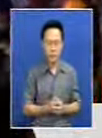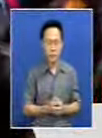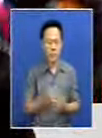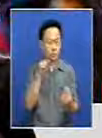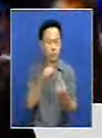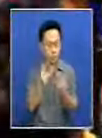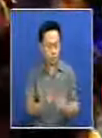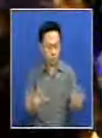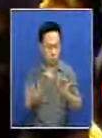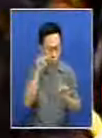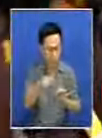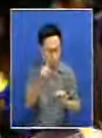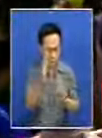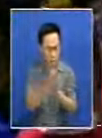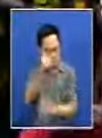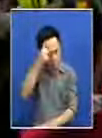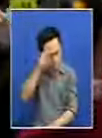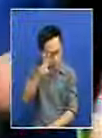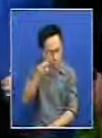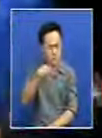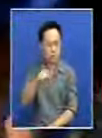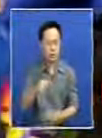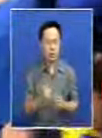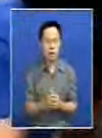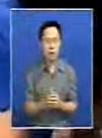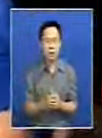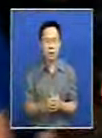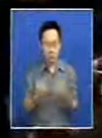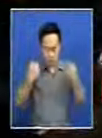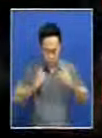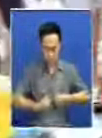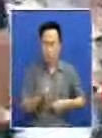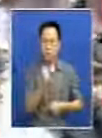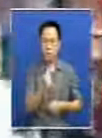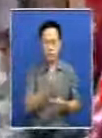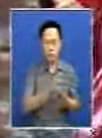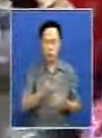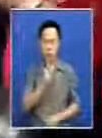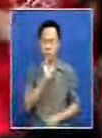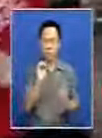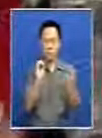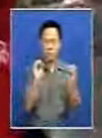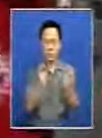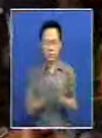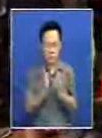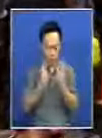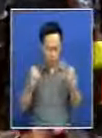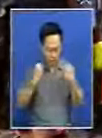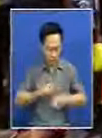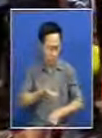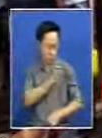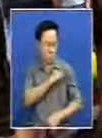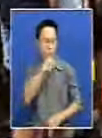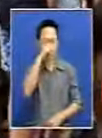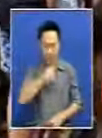จุดเด่นของงานสงกรานต์ที่นี่ตลอด2วันที่ผ่านมาคือการแต่งกายสุภาพไม่โป๊ะมีนักท่องเที่ยวใส่ชุดไทยมาเล่นน้ำตามประเ